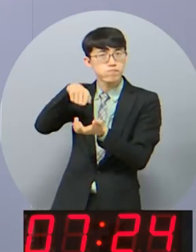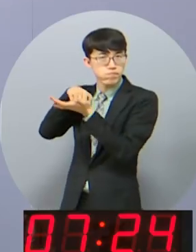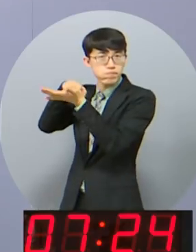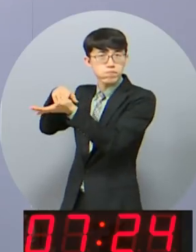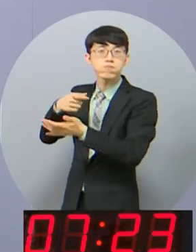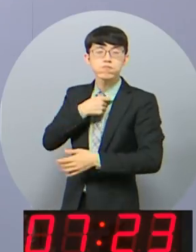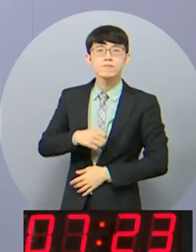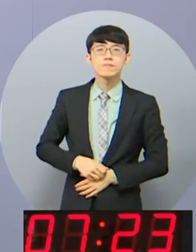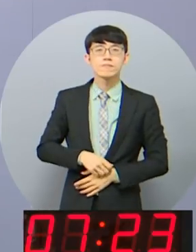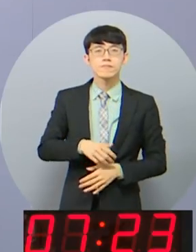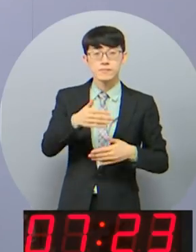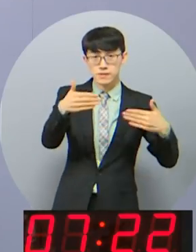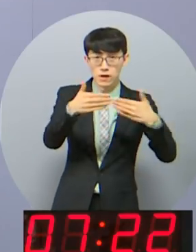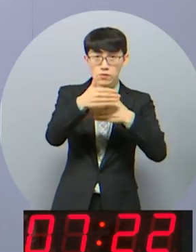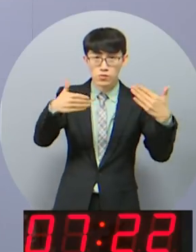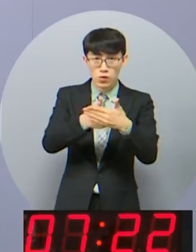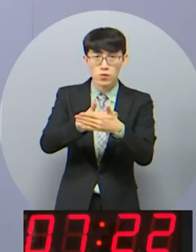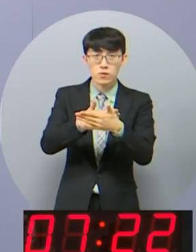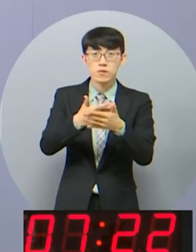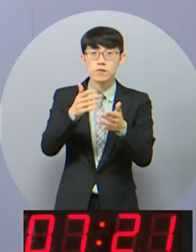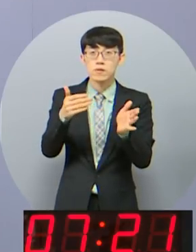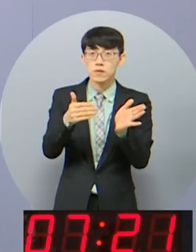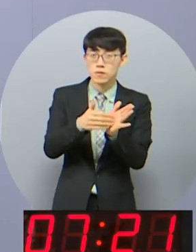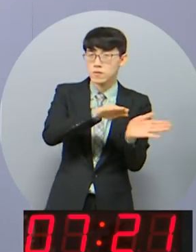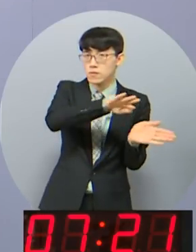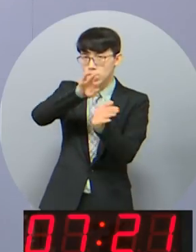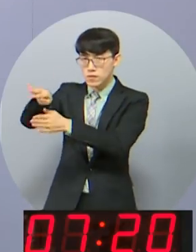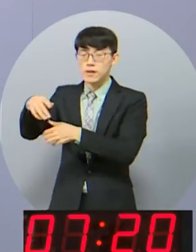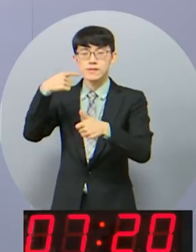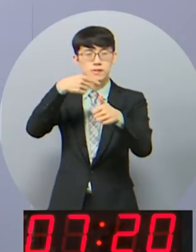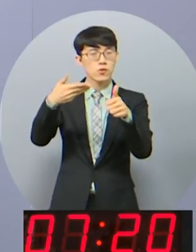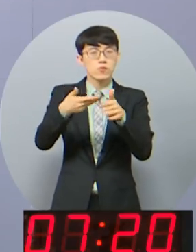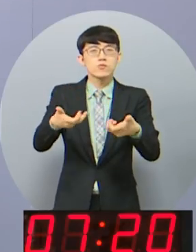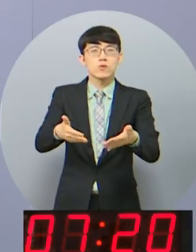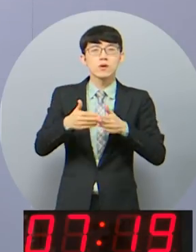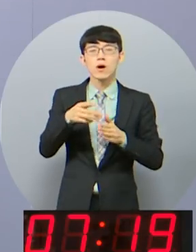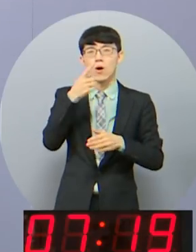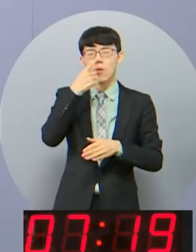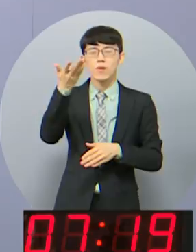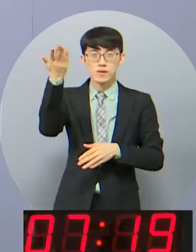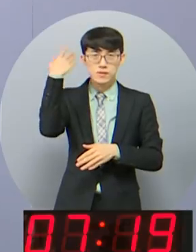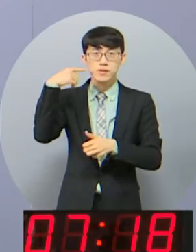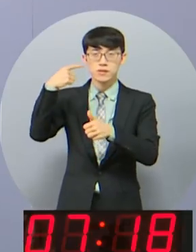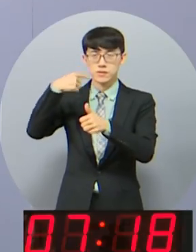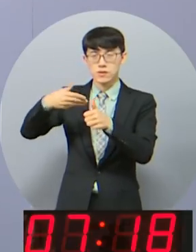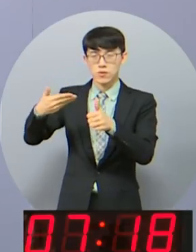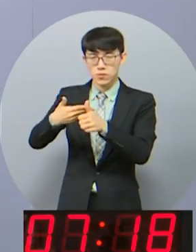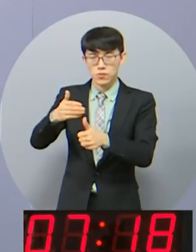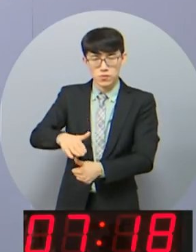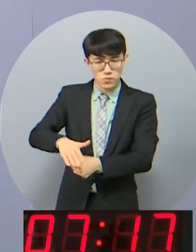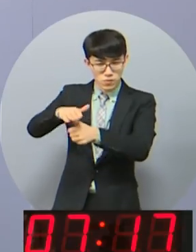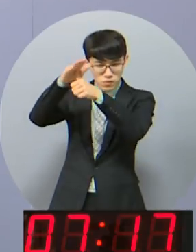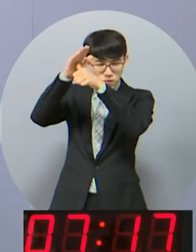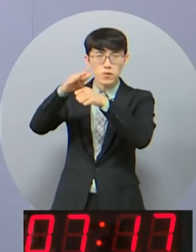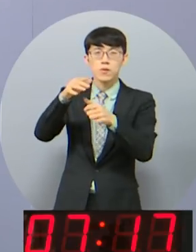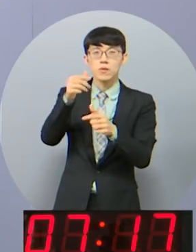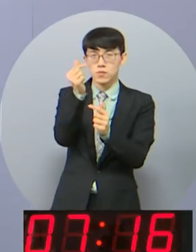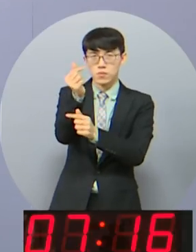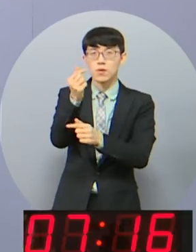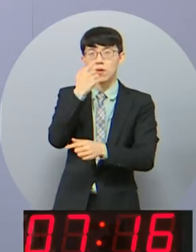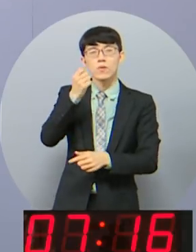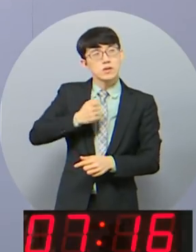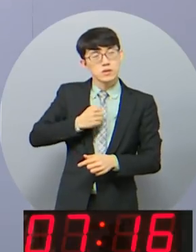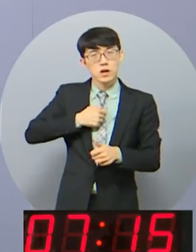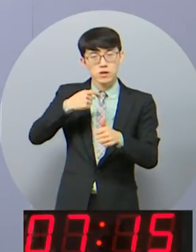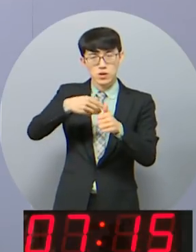了交通以外，我们的教育实在是非常的重要。渔恩有受过完整的教育，知道这个完整的教育训练是非